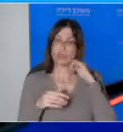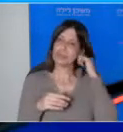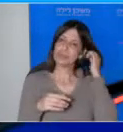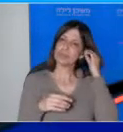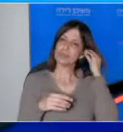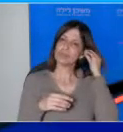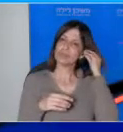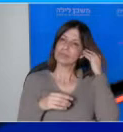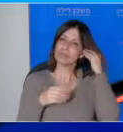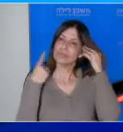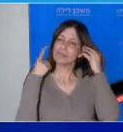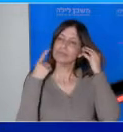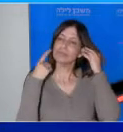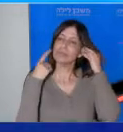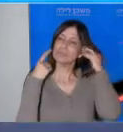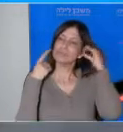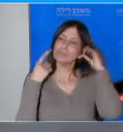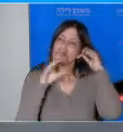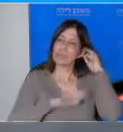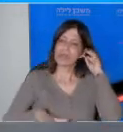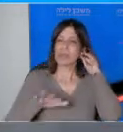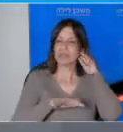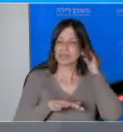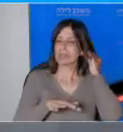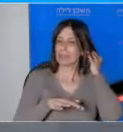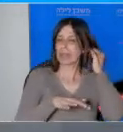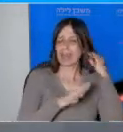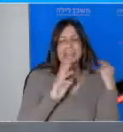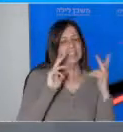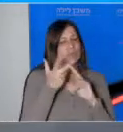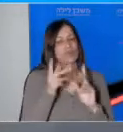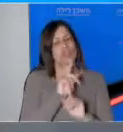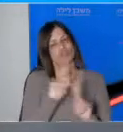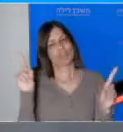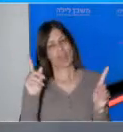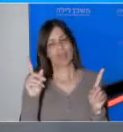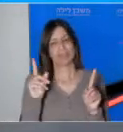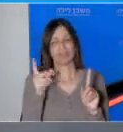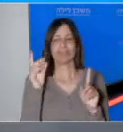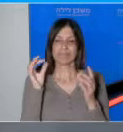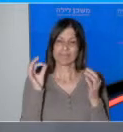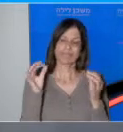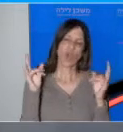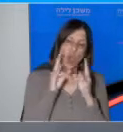טוב, אני חושבת שהזירה הציבורית השתנתה, קודם כל חורף וקר ולא נעים להיות בחוץ, אבל בלי קשר לזה,